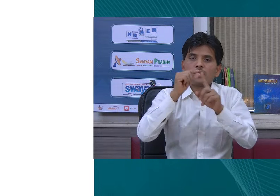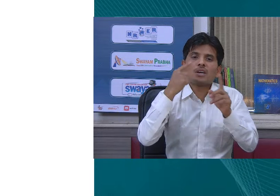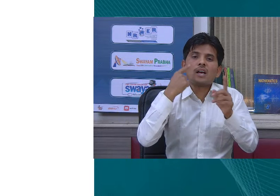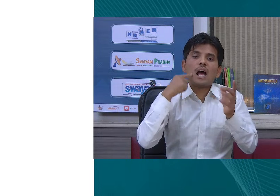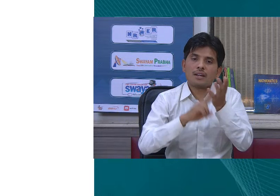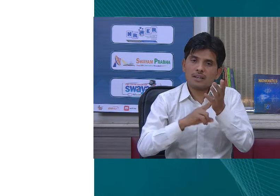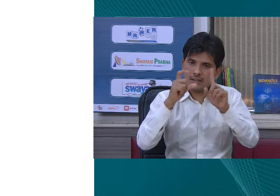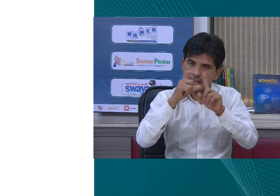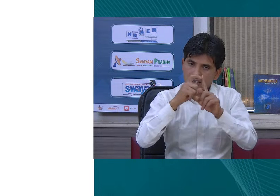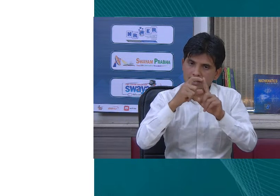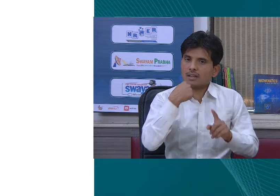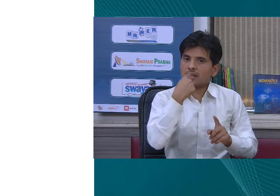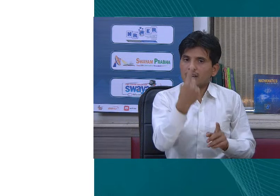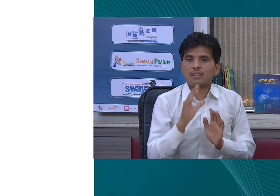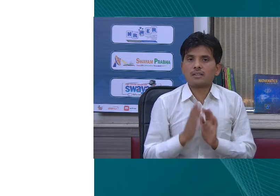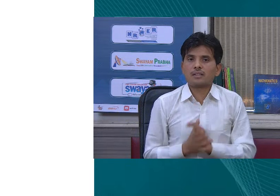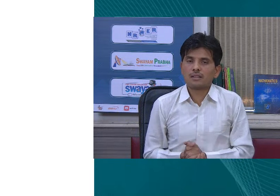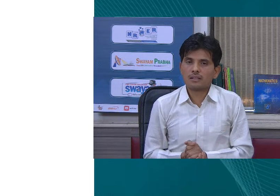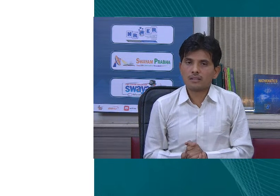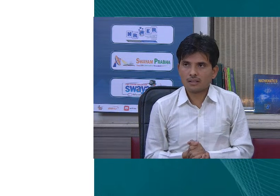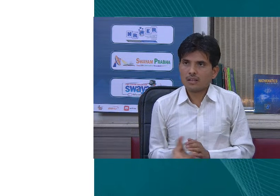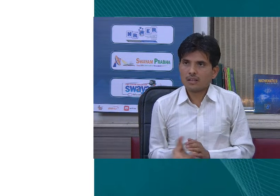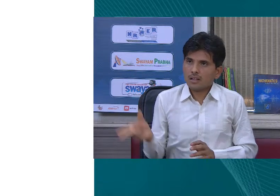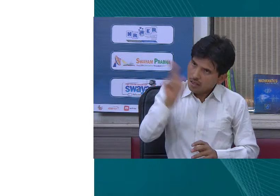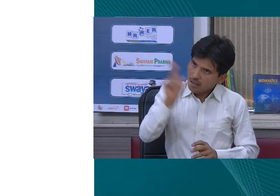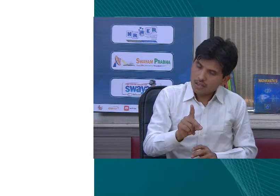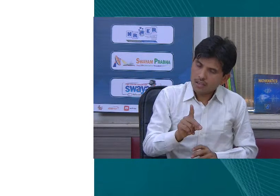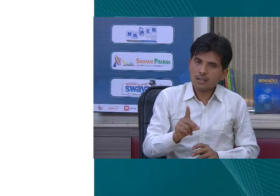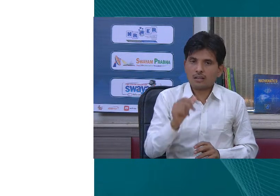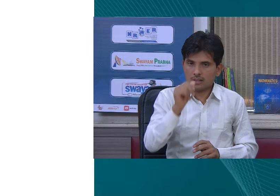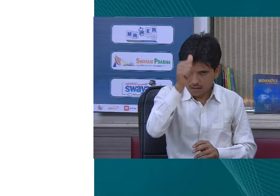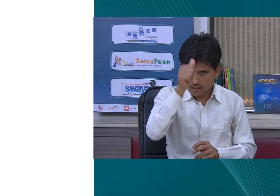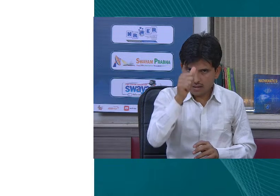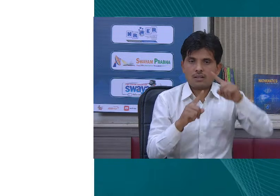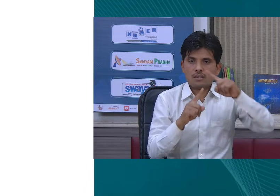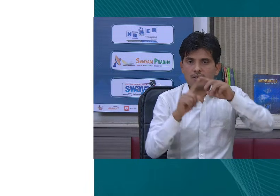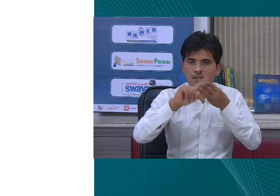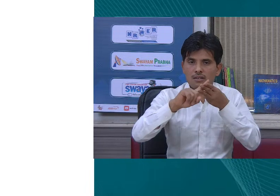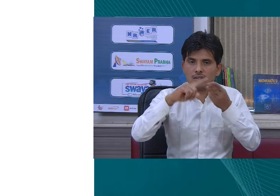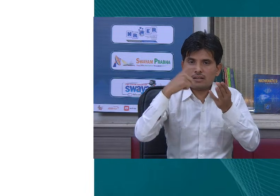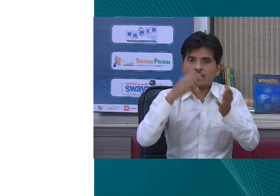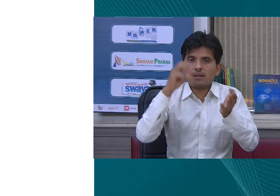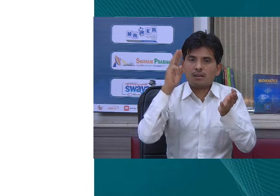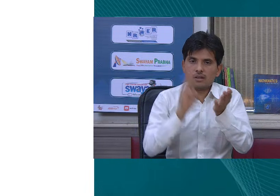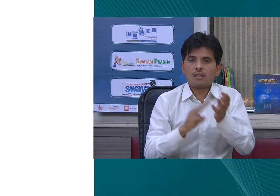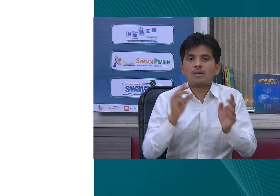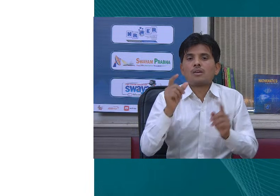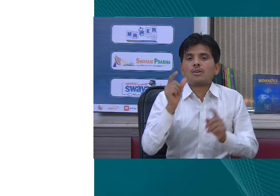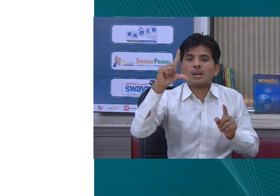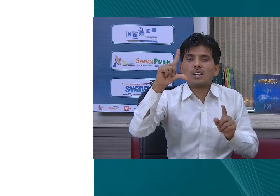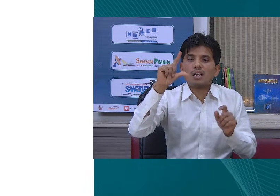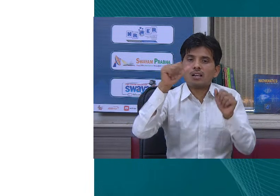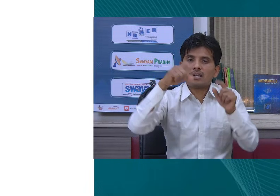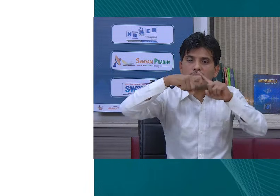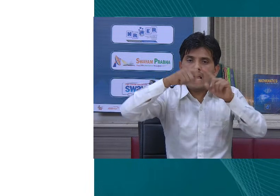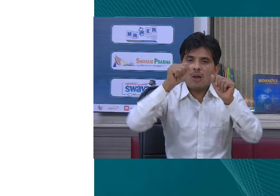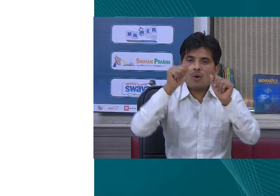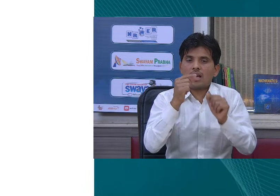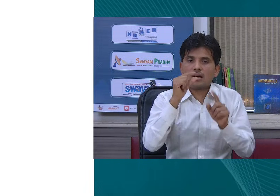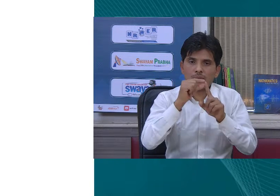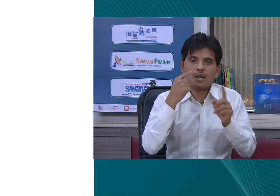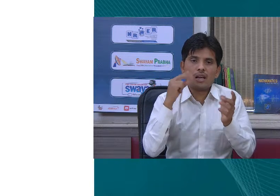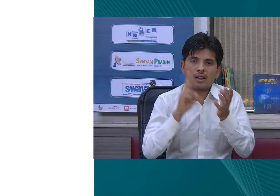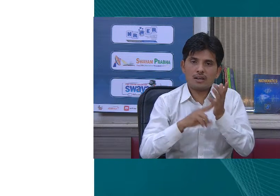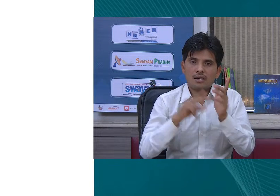रिपीट, मेटेरॉइड्स इन हिंदी is termed as ulka pind. So this is one